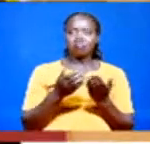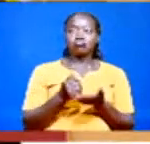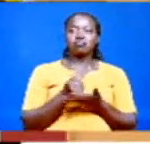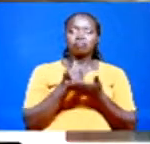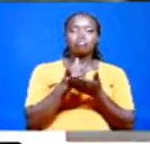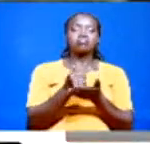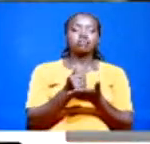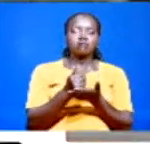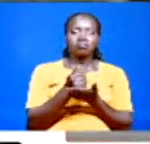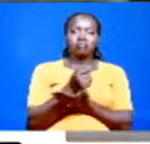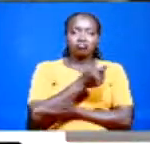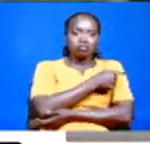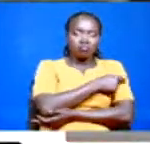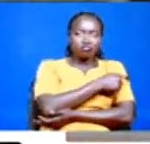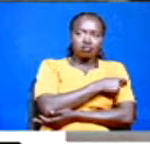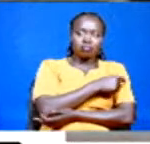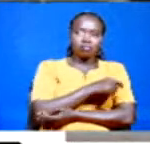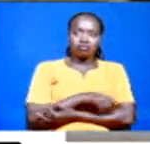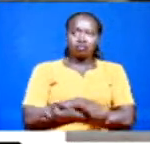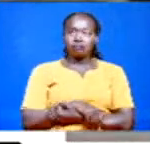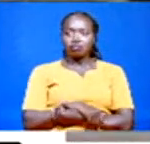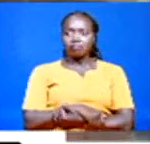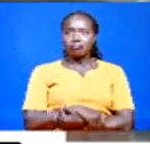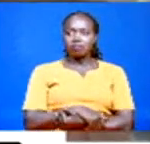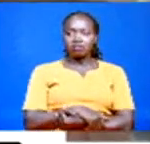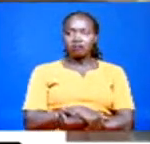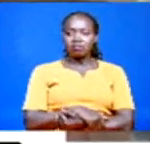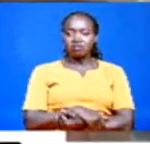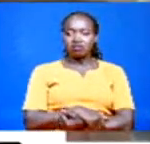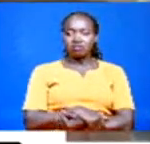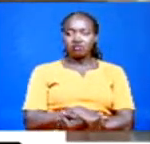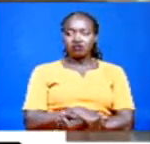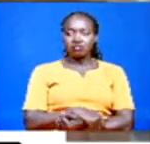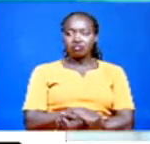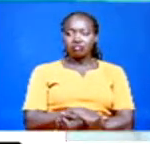msaada wa kimatibabu. Ruth Wamboi, Darubini Weekendi.